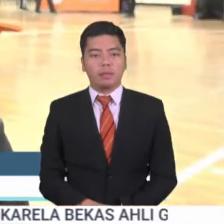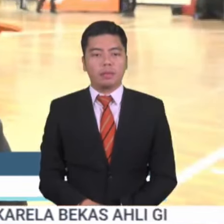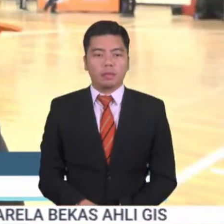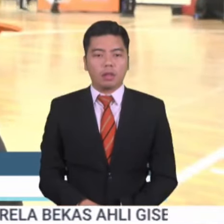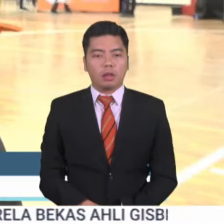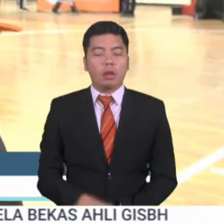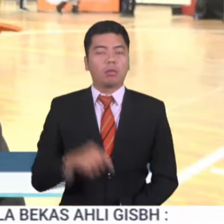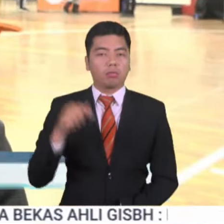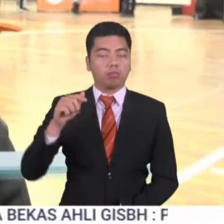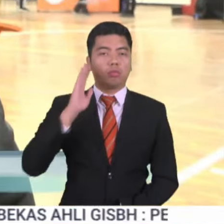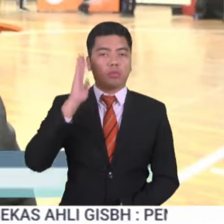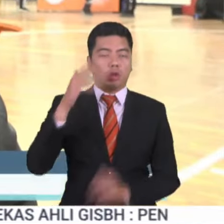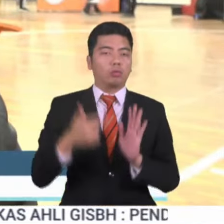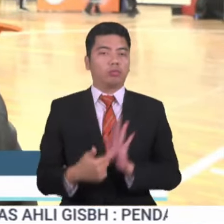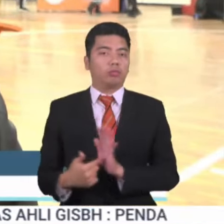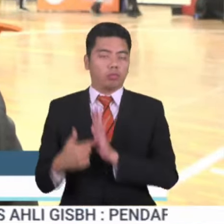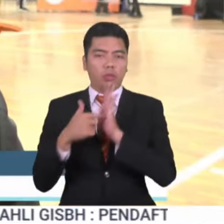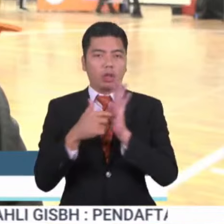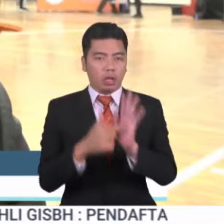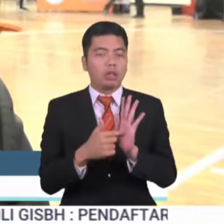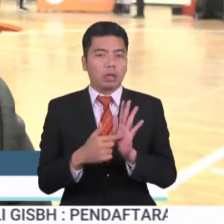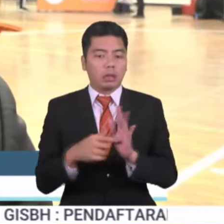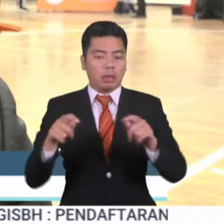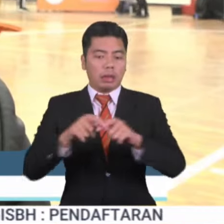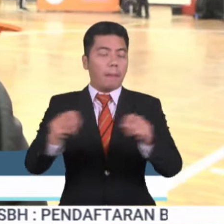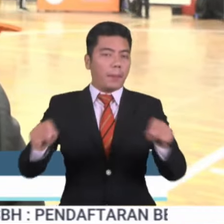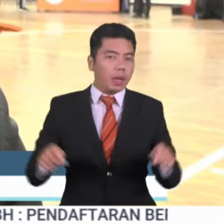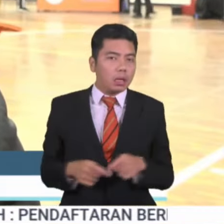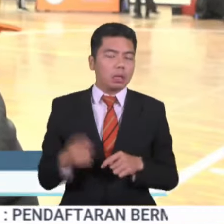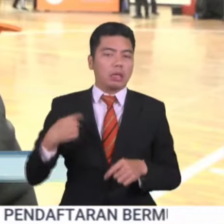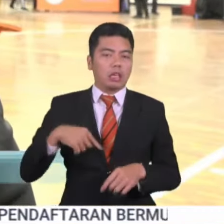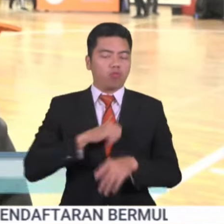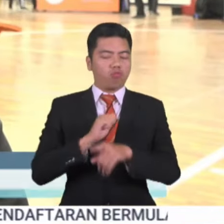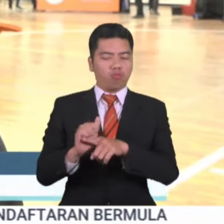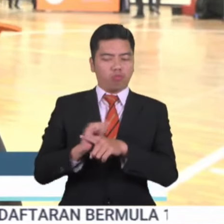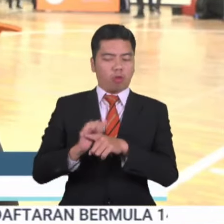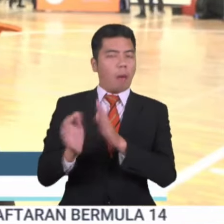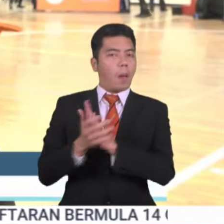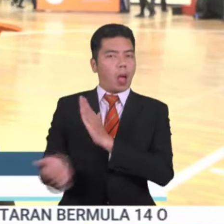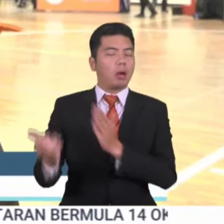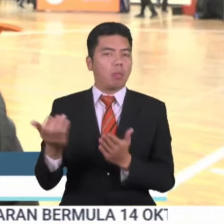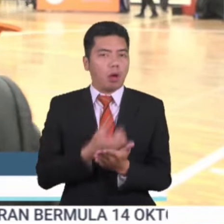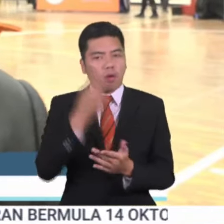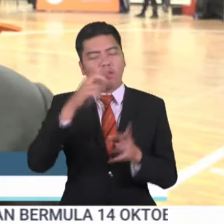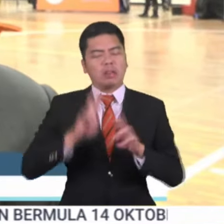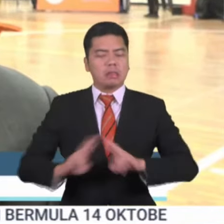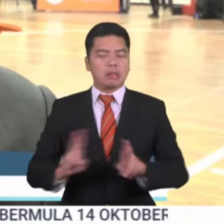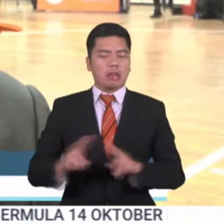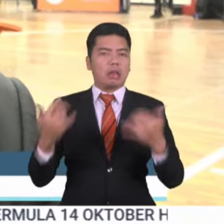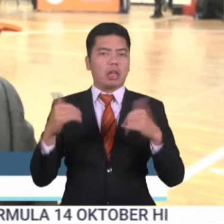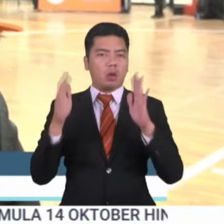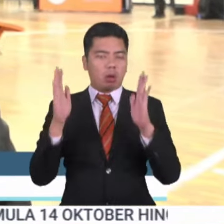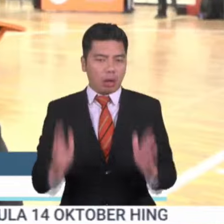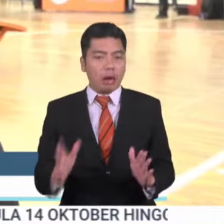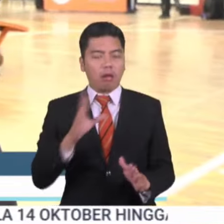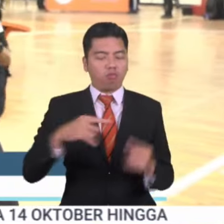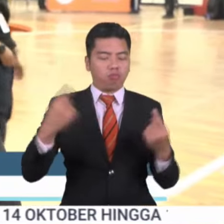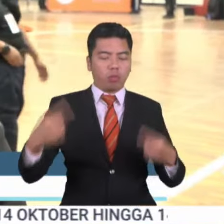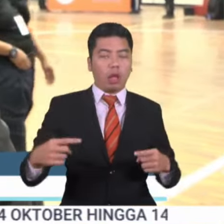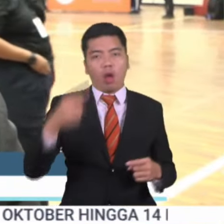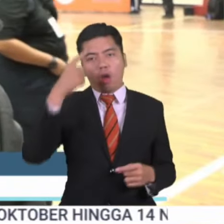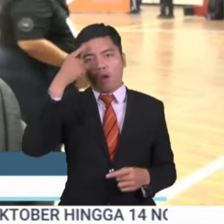Ini akan juga menjadi satu arena di mana kita akan mencungkil bakat-bakat baru untuk menyediakan player-player yang akan juga bertanding